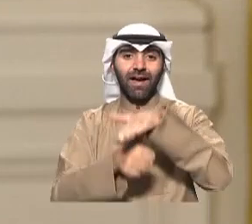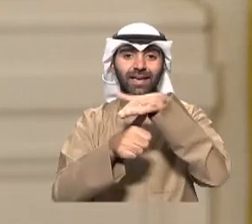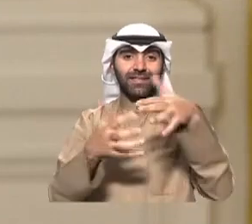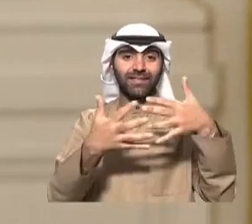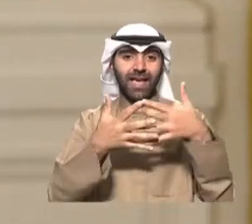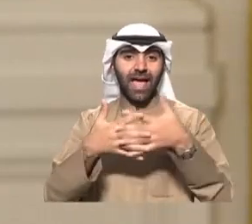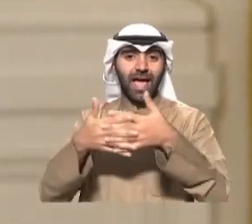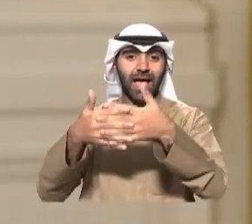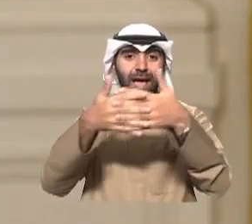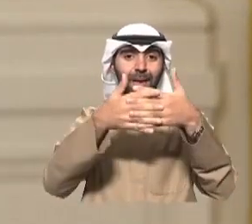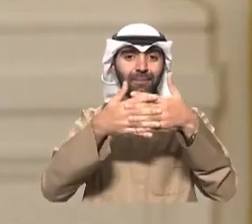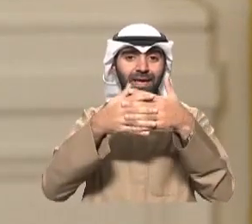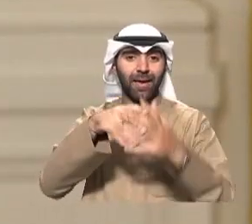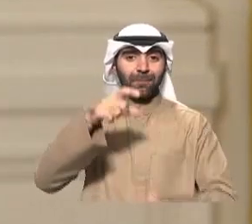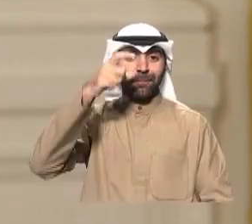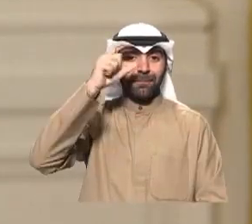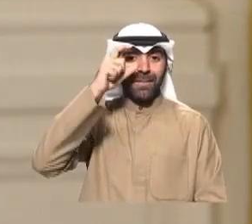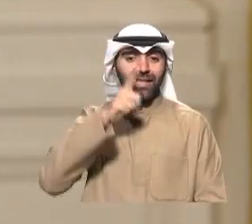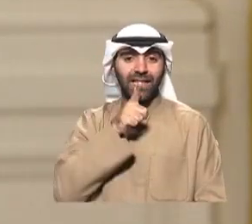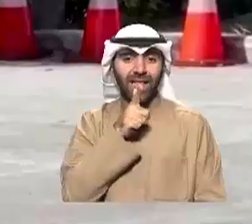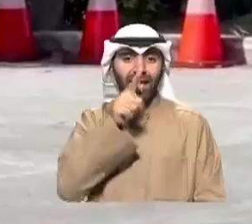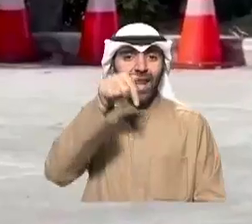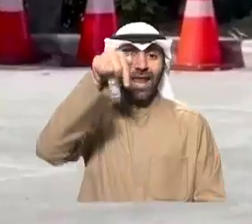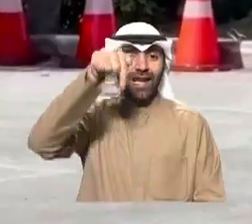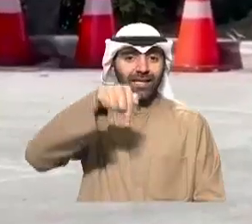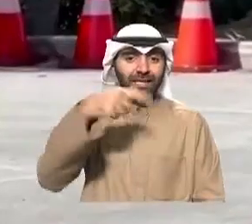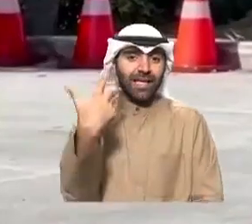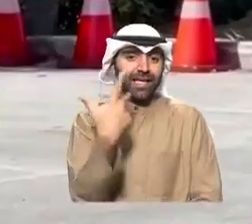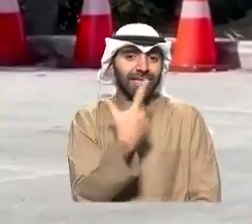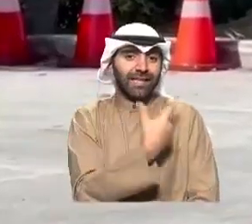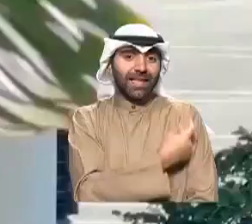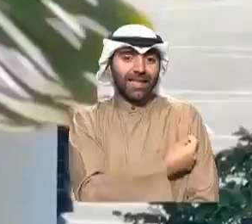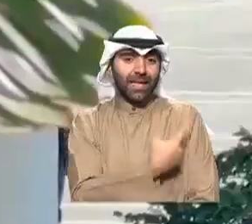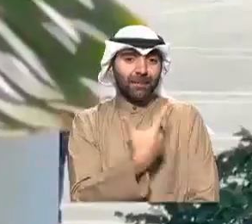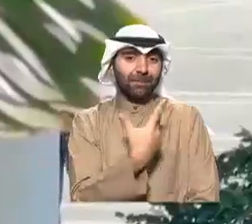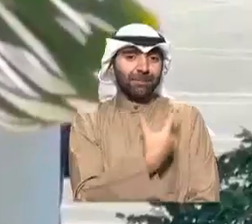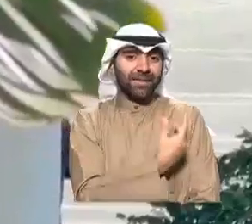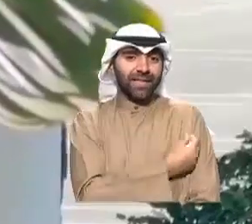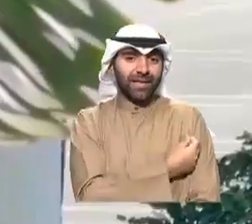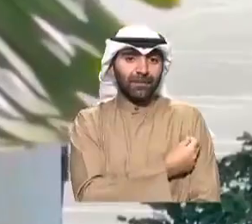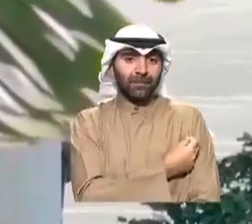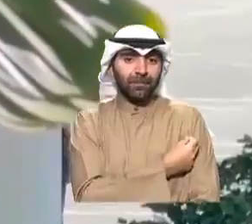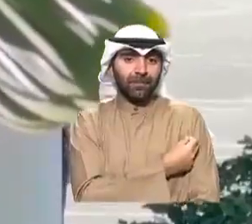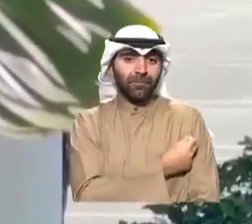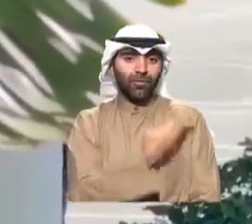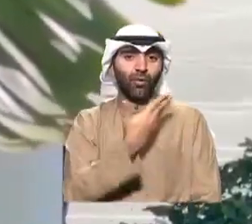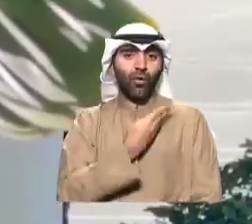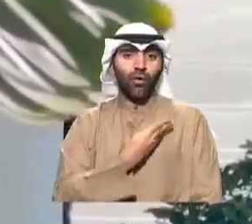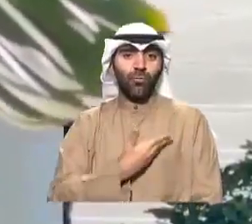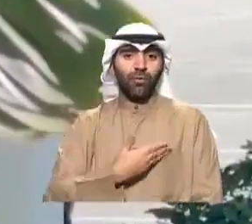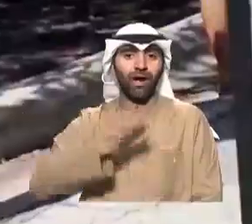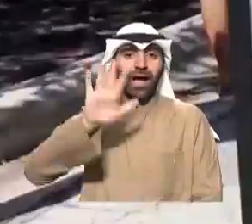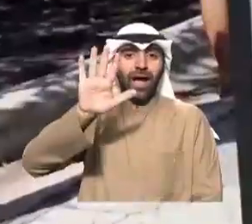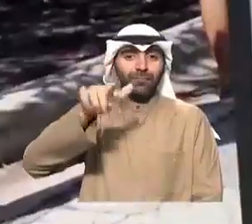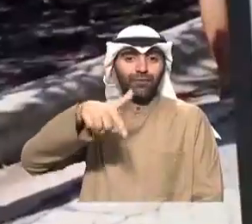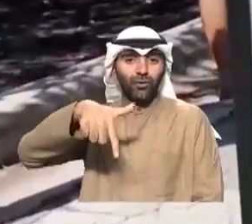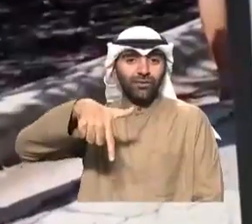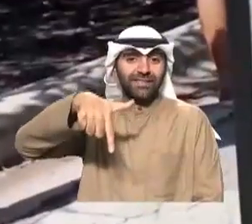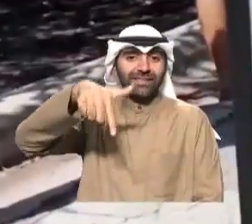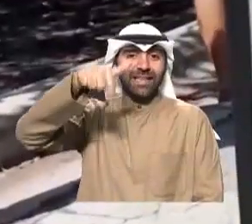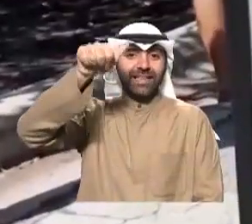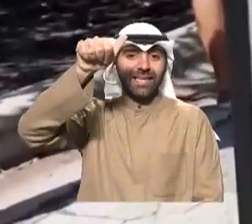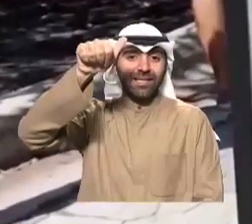من سن 65 عاما فأكثر تلقوا جرعة واحدة على الأقل من اللقاح المضاد لكوفيد